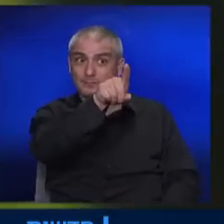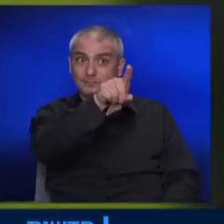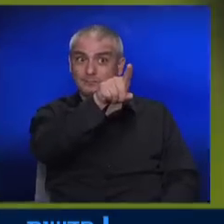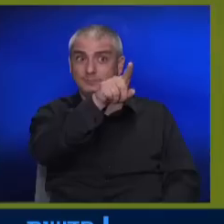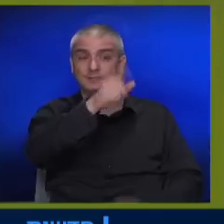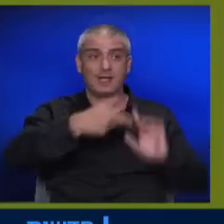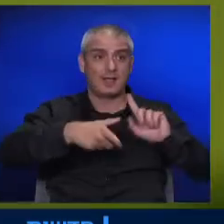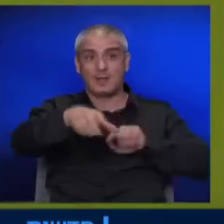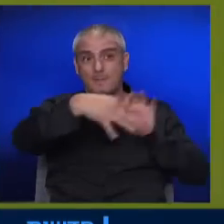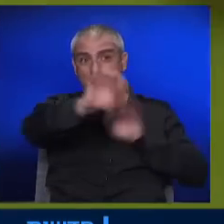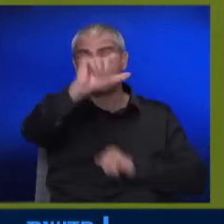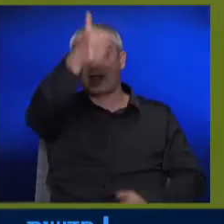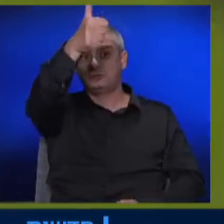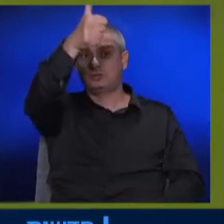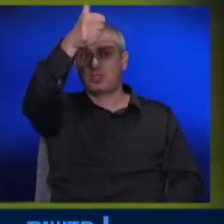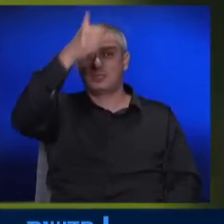שלו.